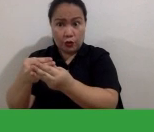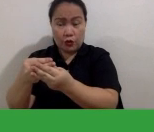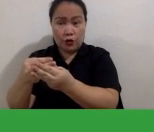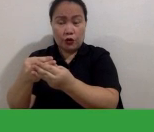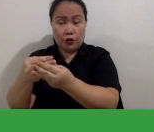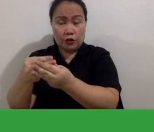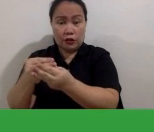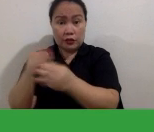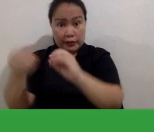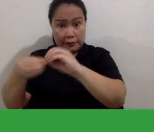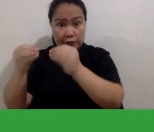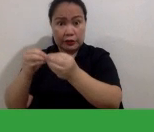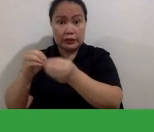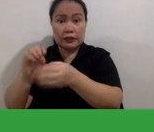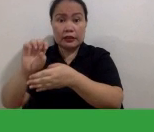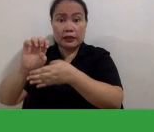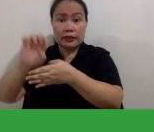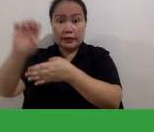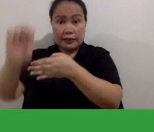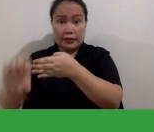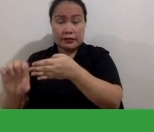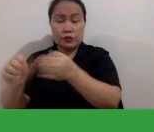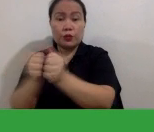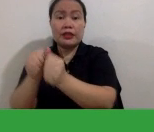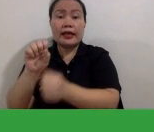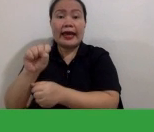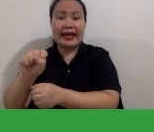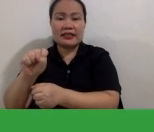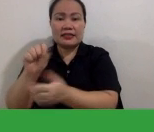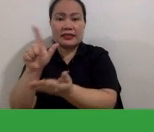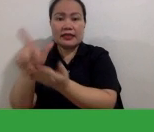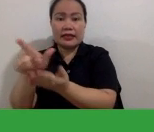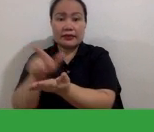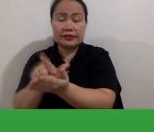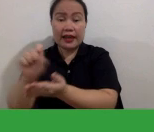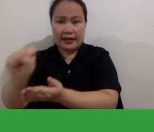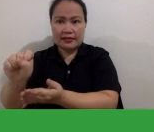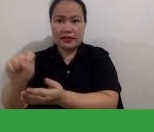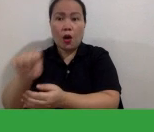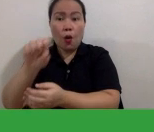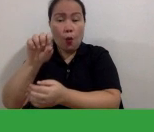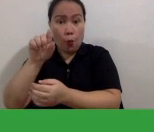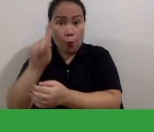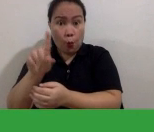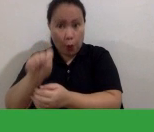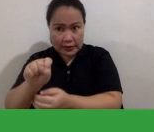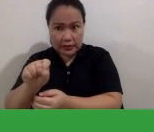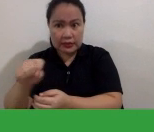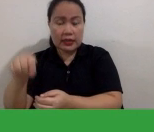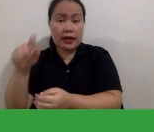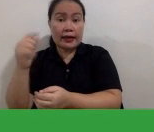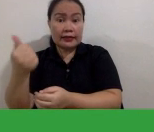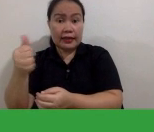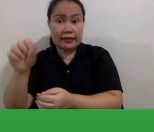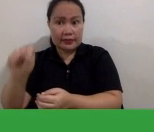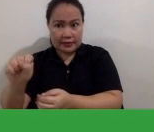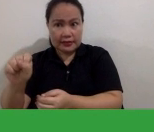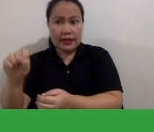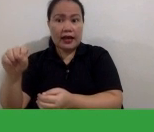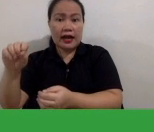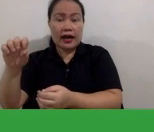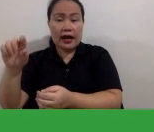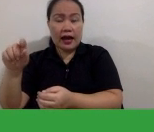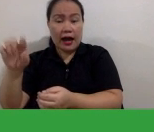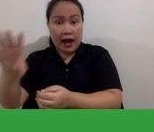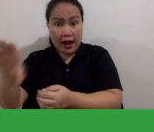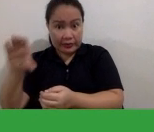it ends with S. Okay? So, dito po papasok kapag whole numbers, yung ones, tens, hundreds,